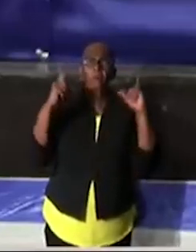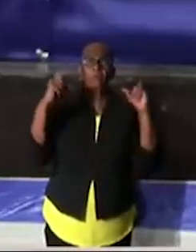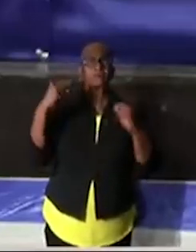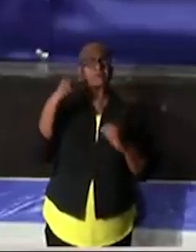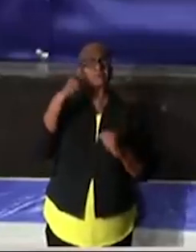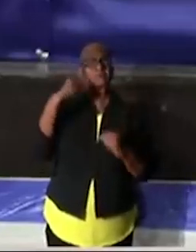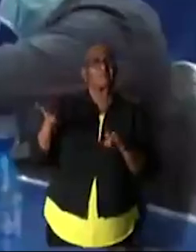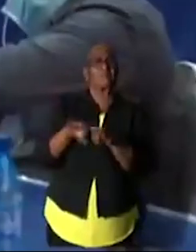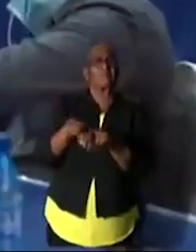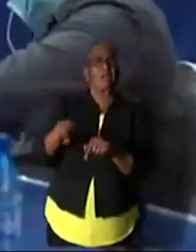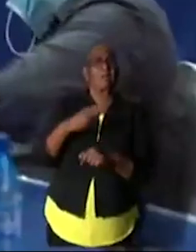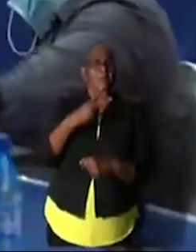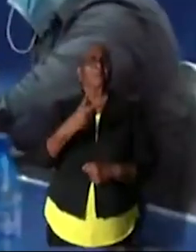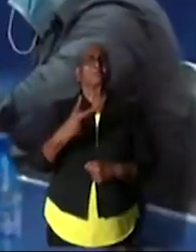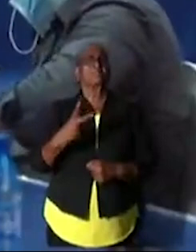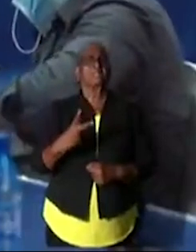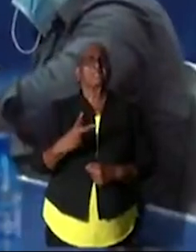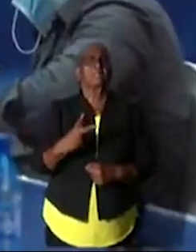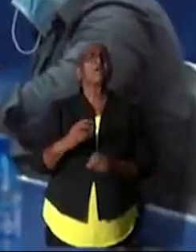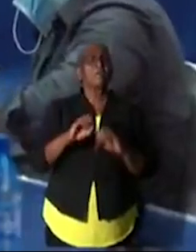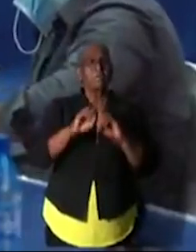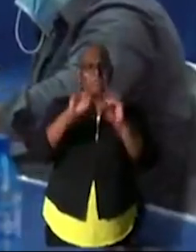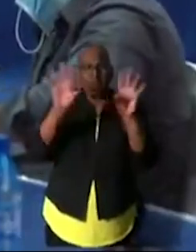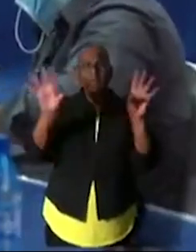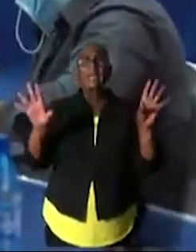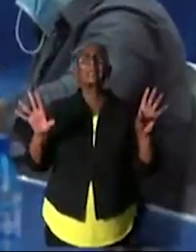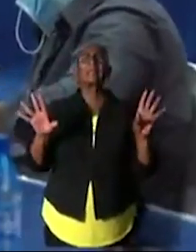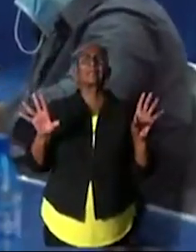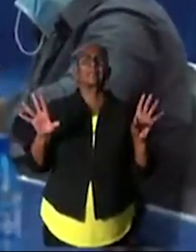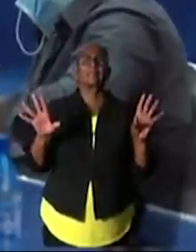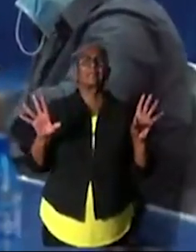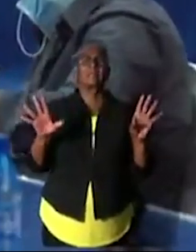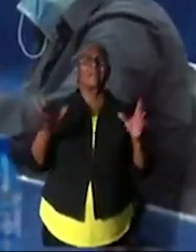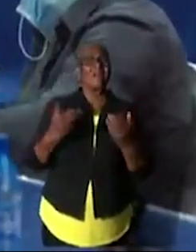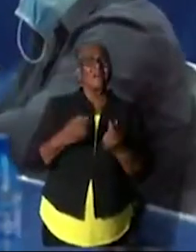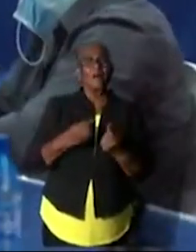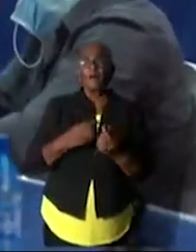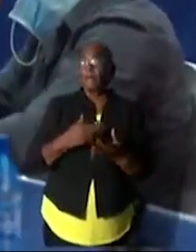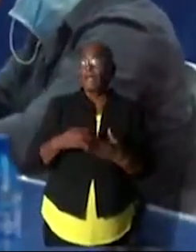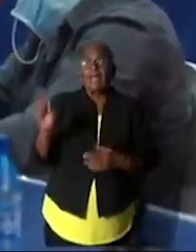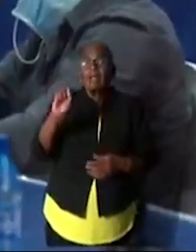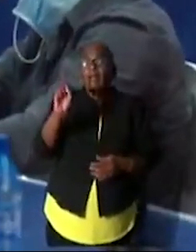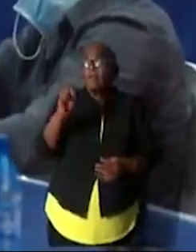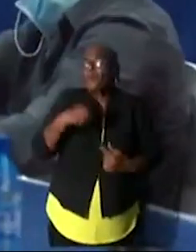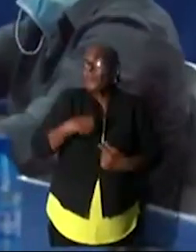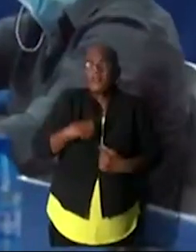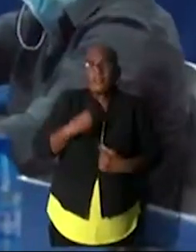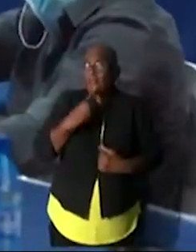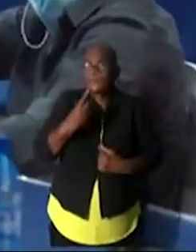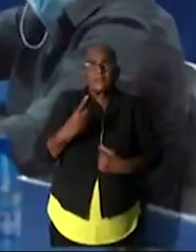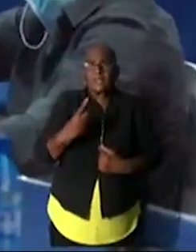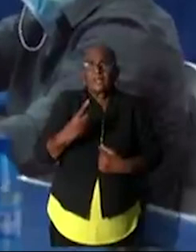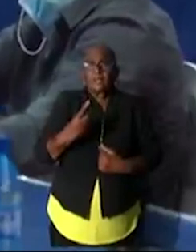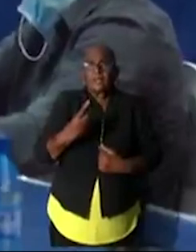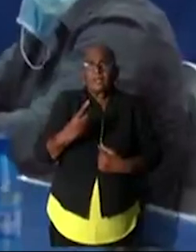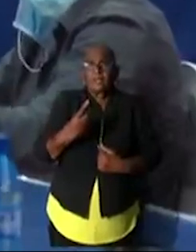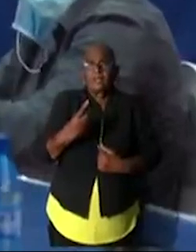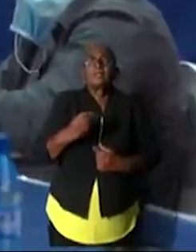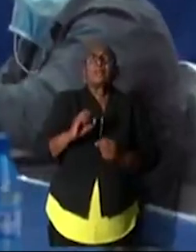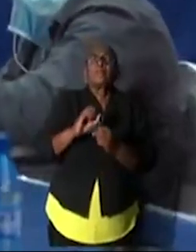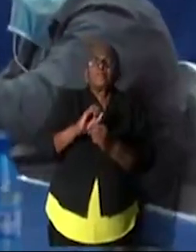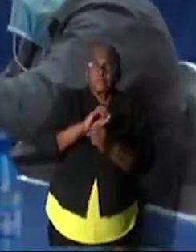gezien. Het moet bekend zijn dat op geen enkel moment ik heb gezegd dat de